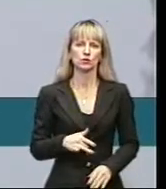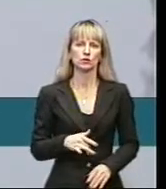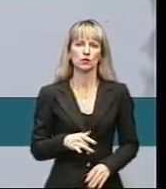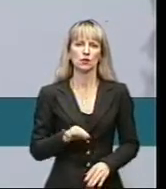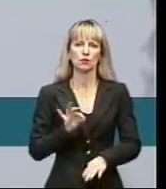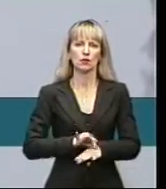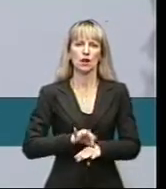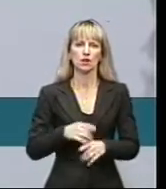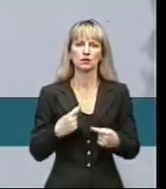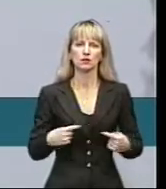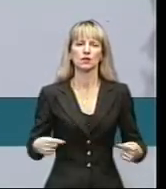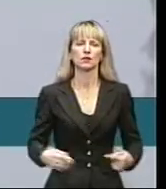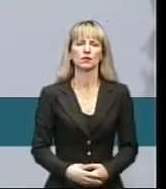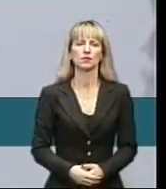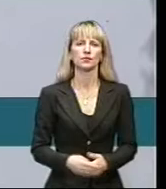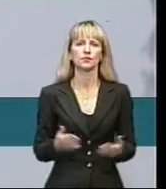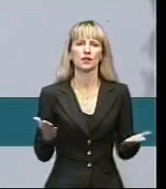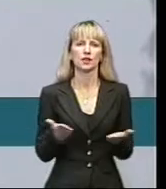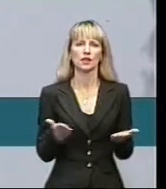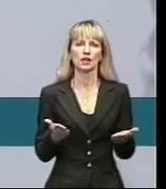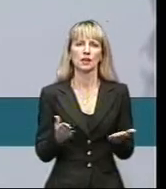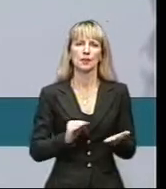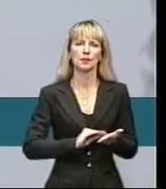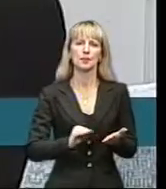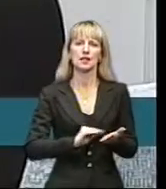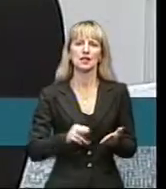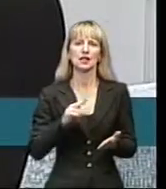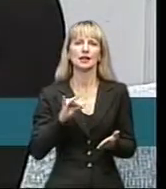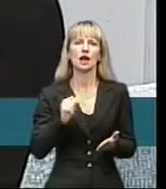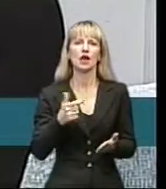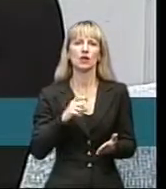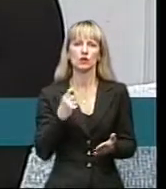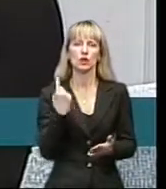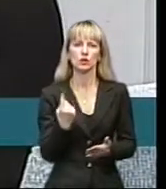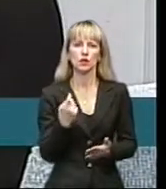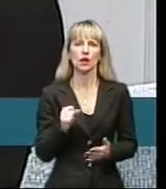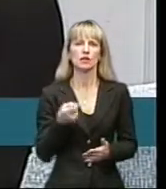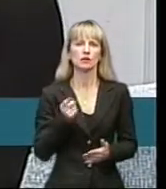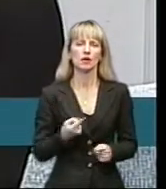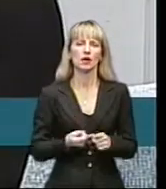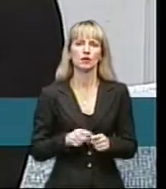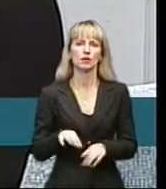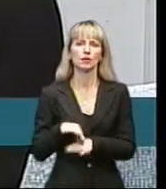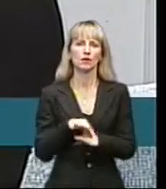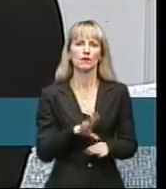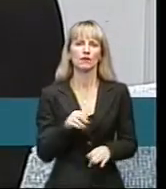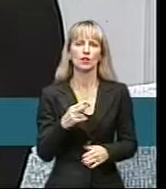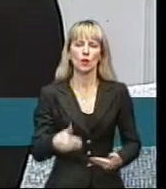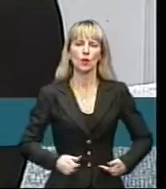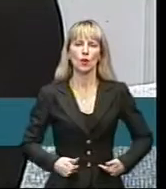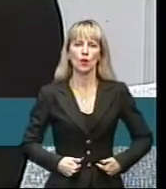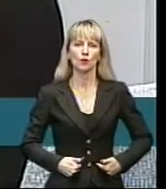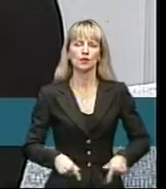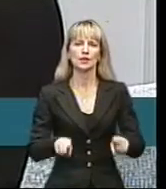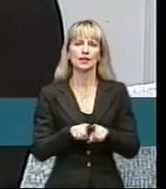гастродуоденальні всякі захворювання, які писали діагноз один, і насправді це ж призвело від голоду